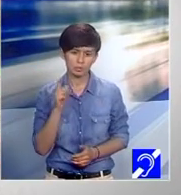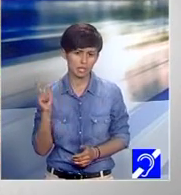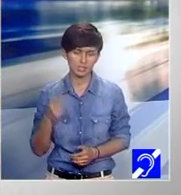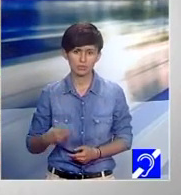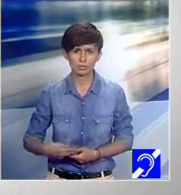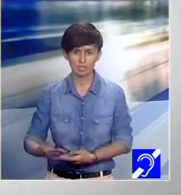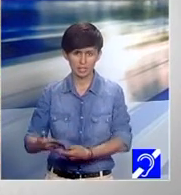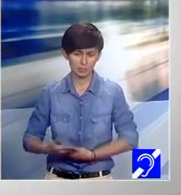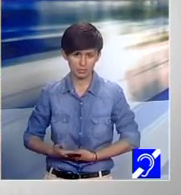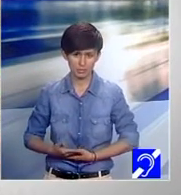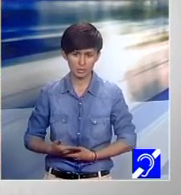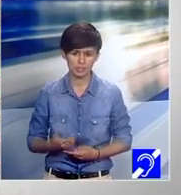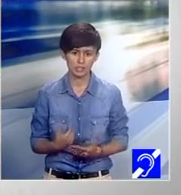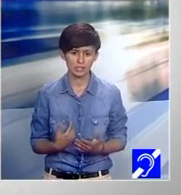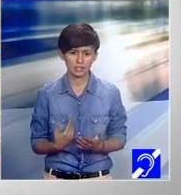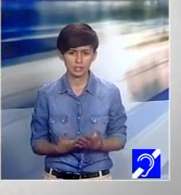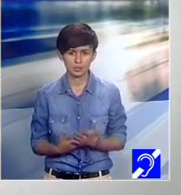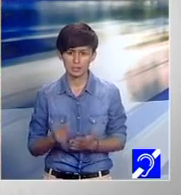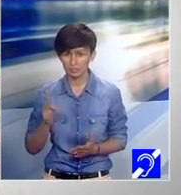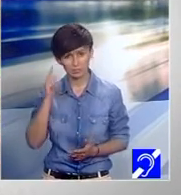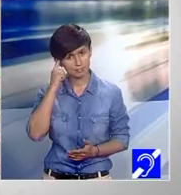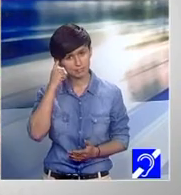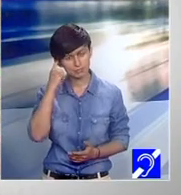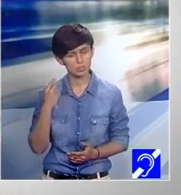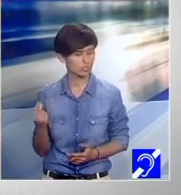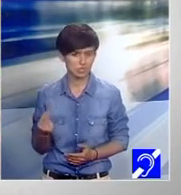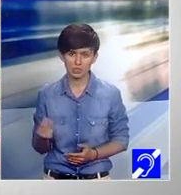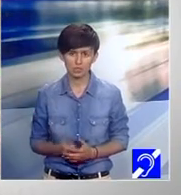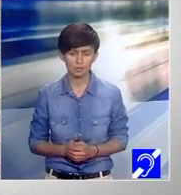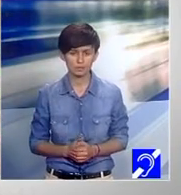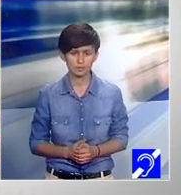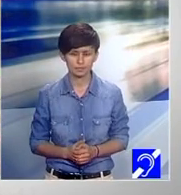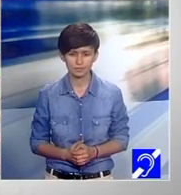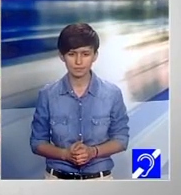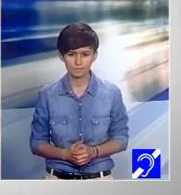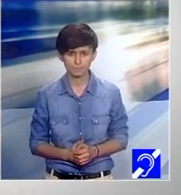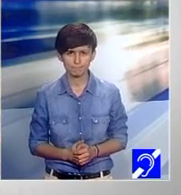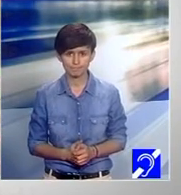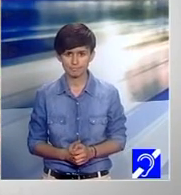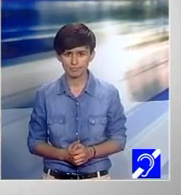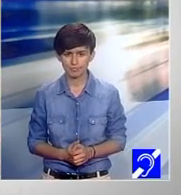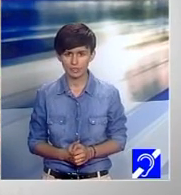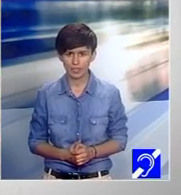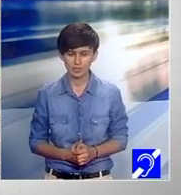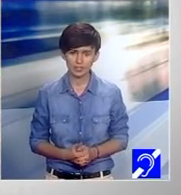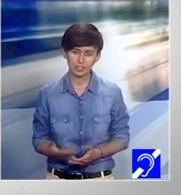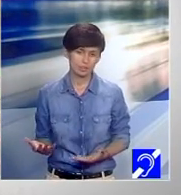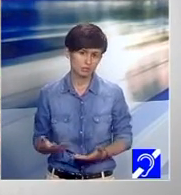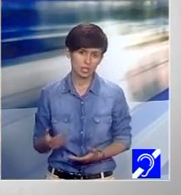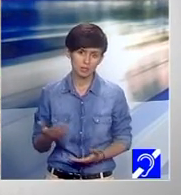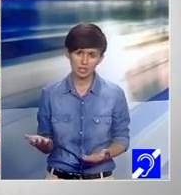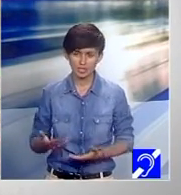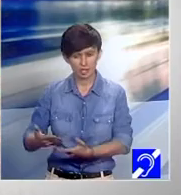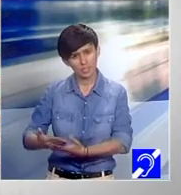Pentru că? Nu știm. Deci, efectiv, nu știm de ce. Și cele de la care le primim